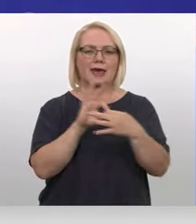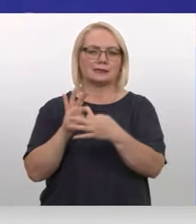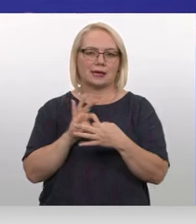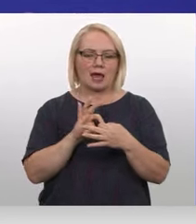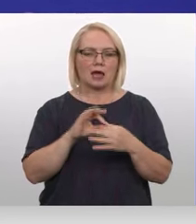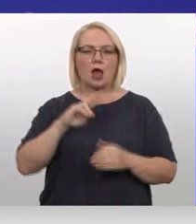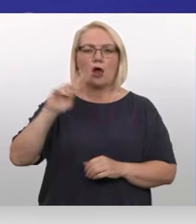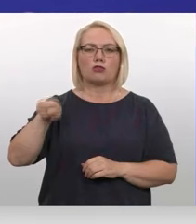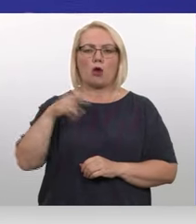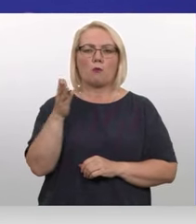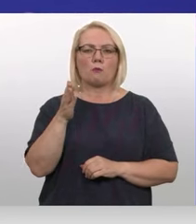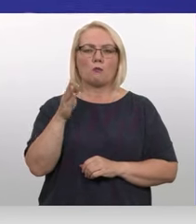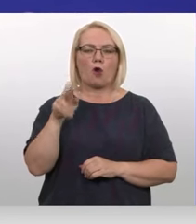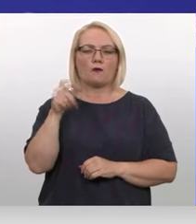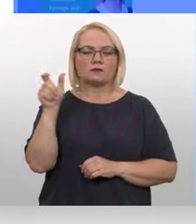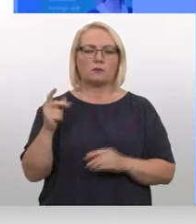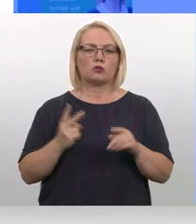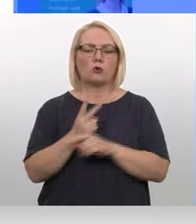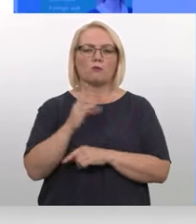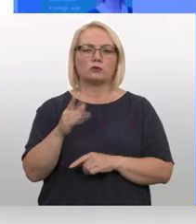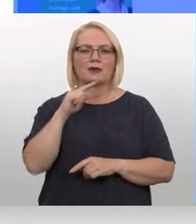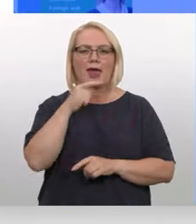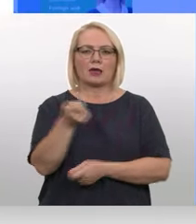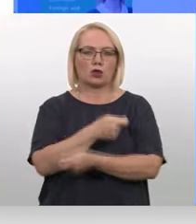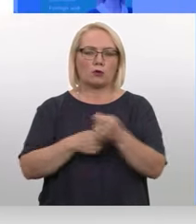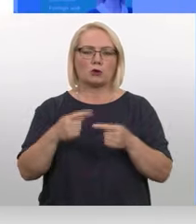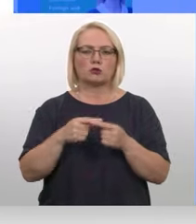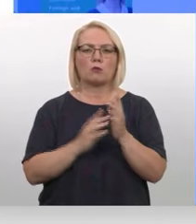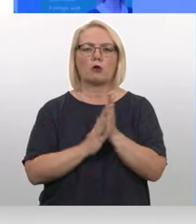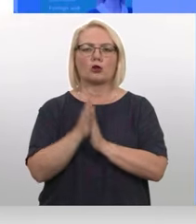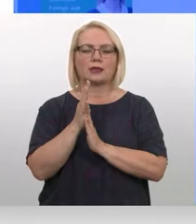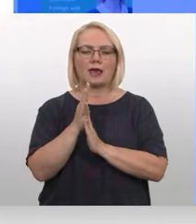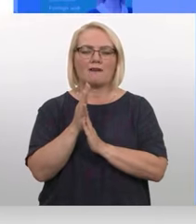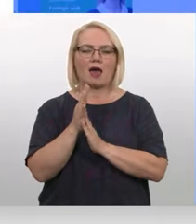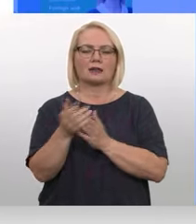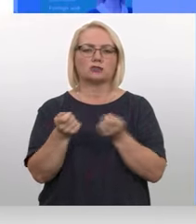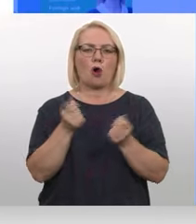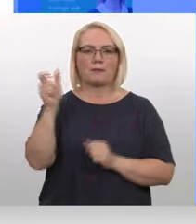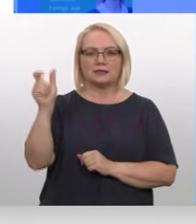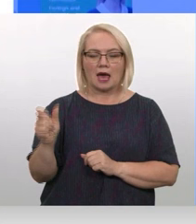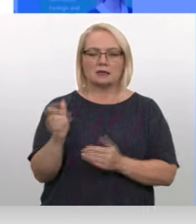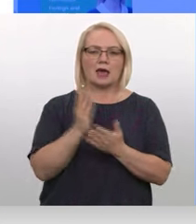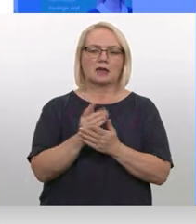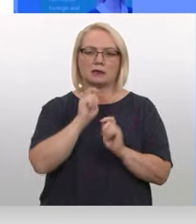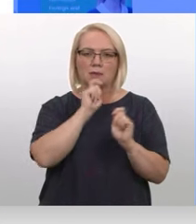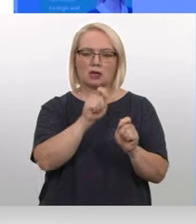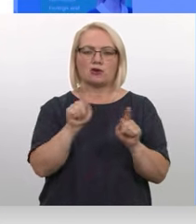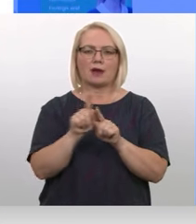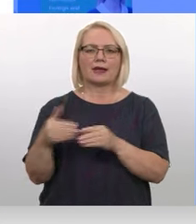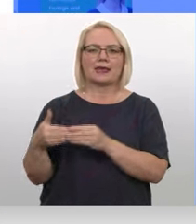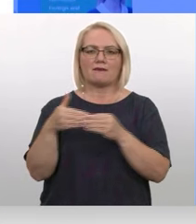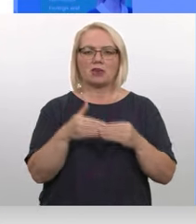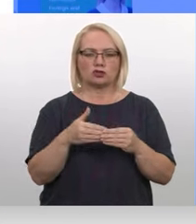Valdim Dombrovskim būs dubulta loma, viņš būs ekonomikas un produktivitātes komisārs. Esmu viņam piešķīrusi arī ieviešanas